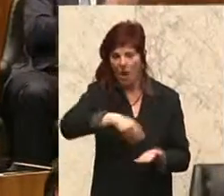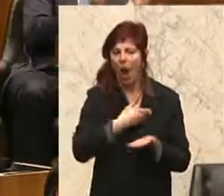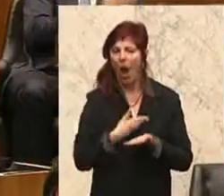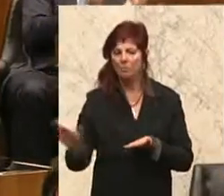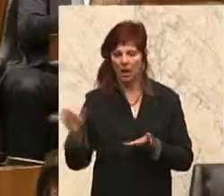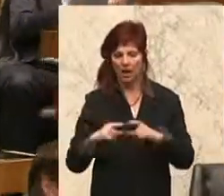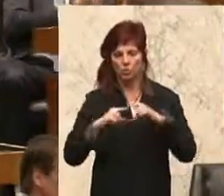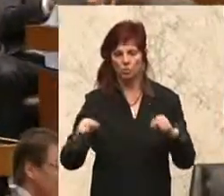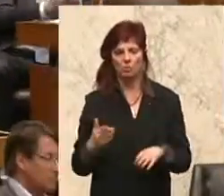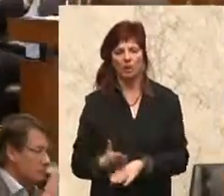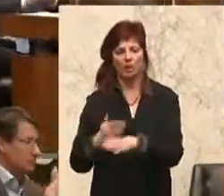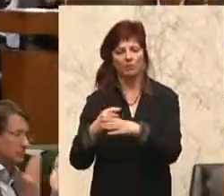Dank.